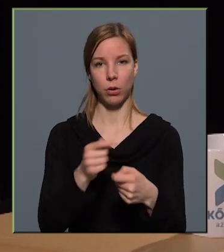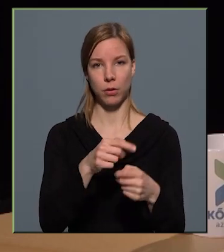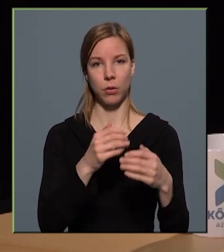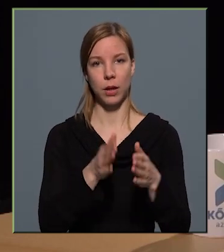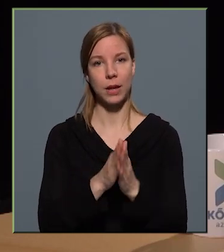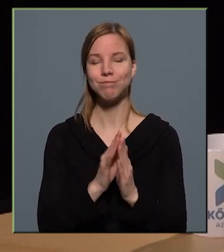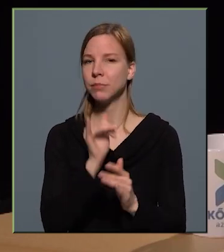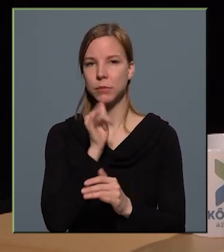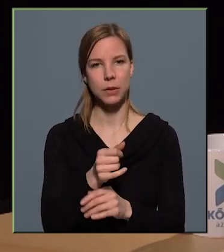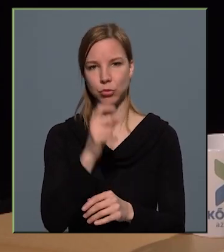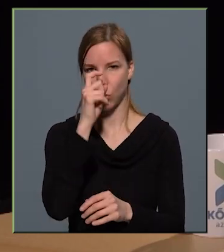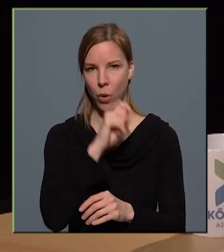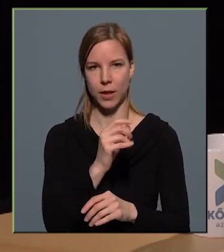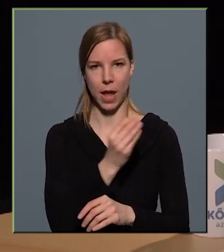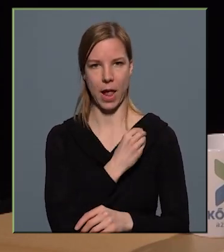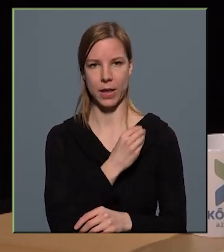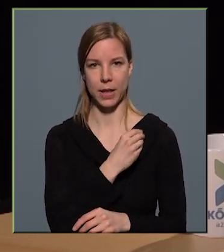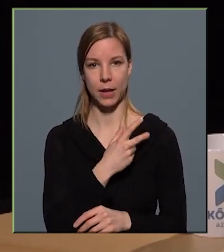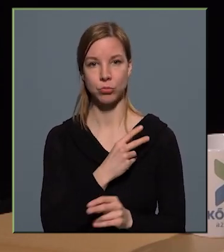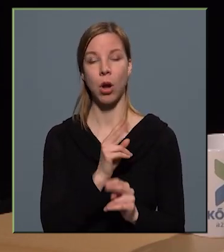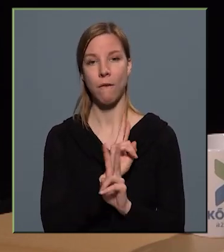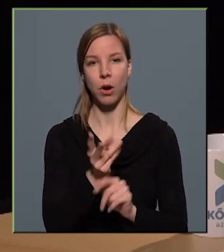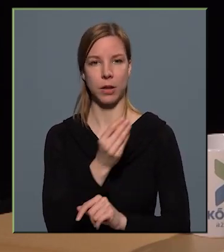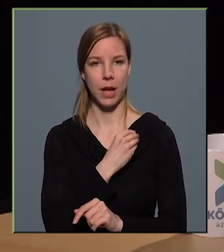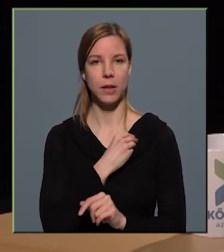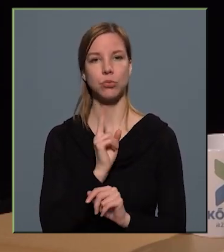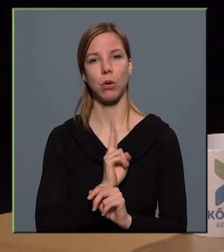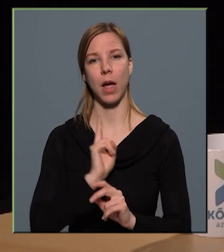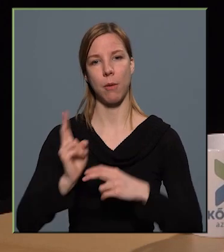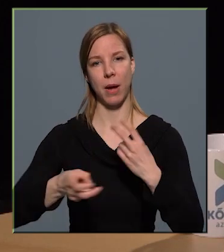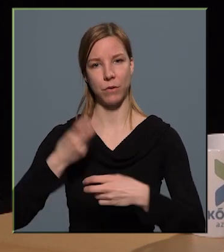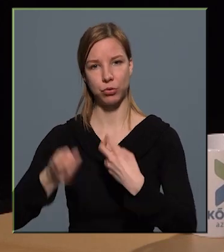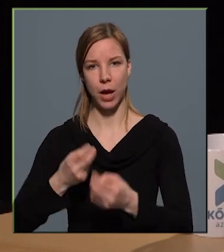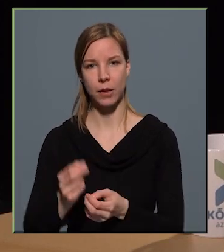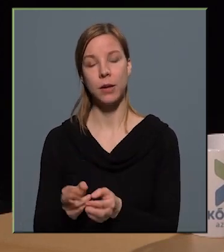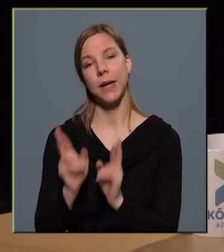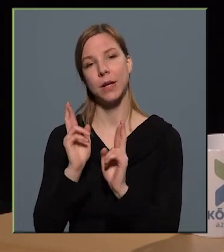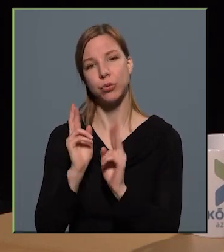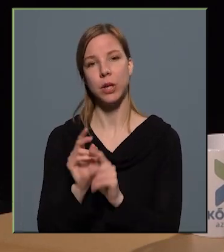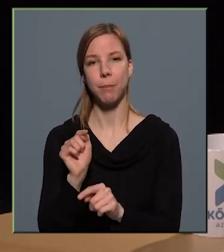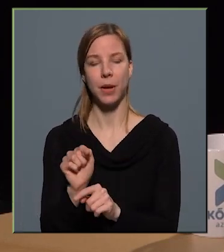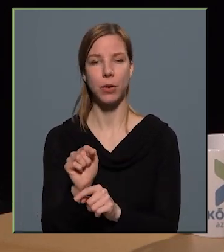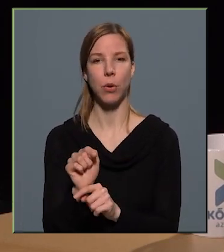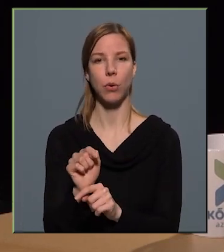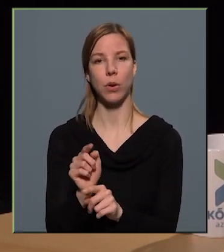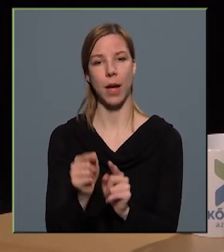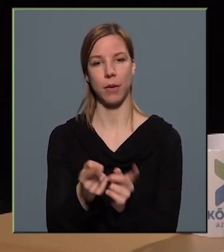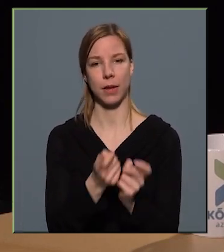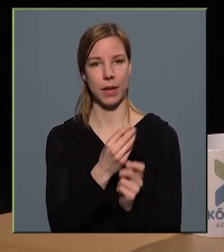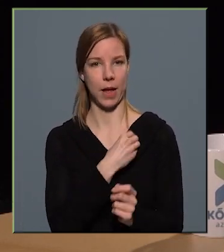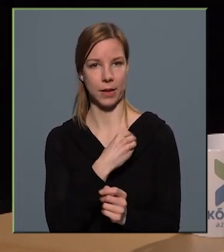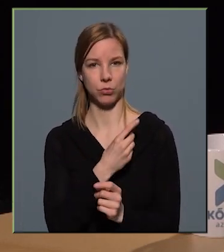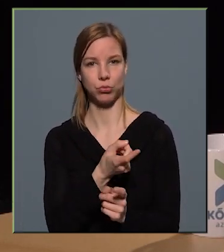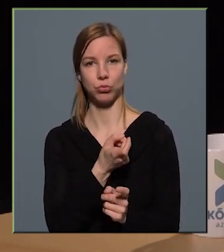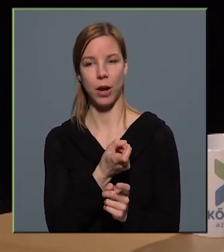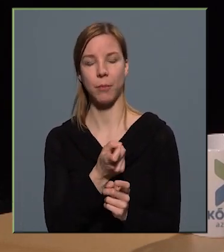rossz jelzés van, amelyet meg kell vizsgálni, és reméljük, hogy ezeknek a jelzéseknek a döntő többsége nem bűncselekmény